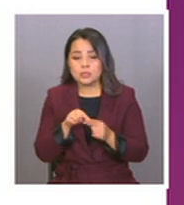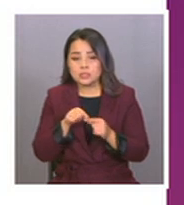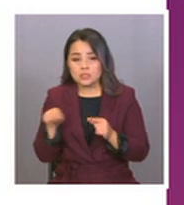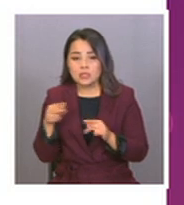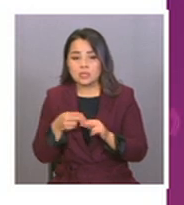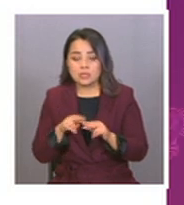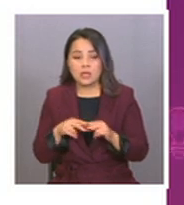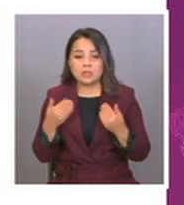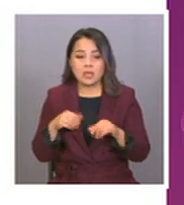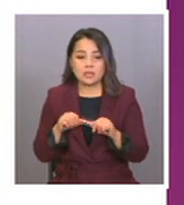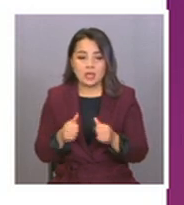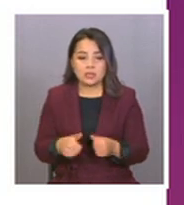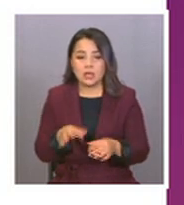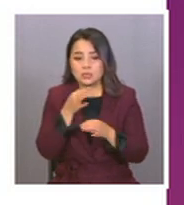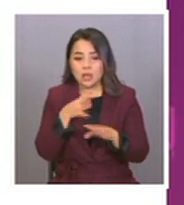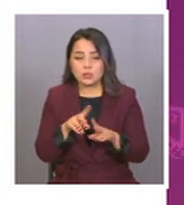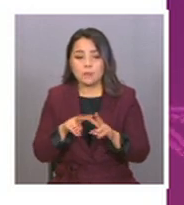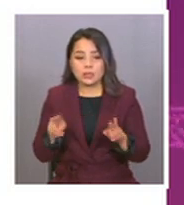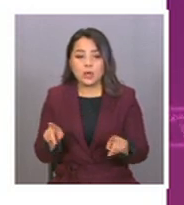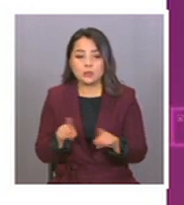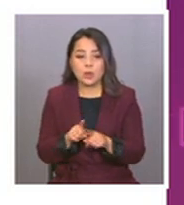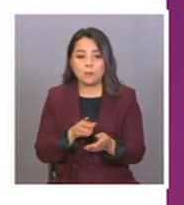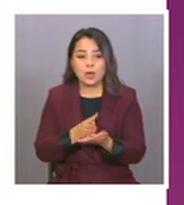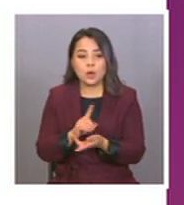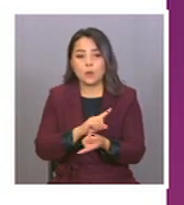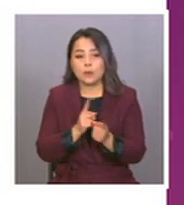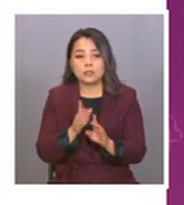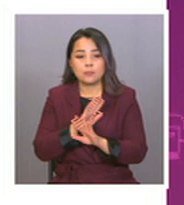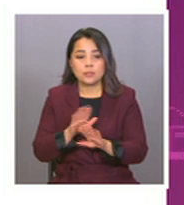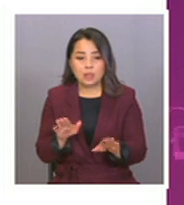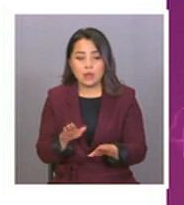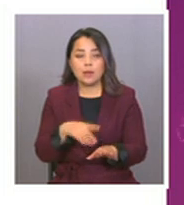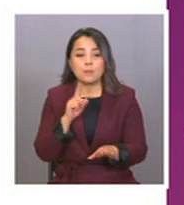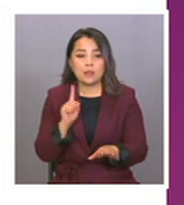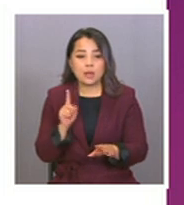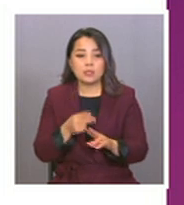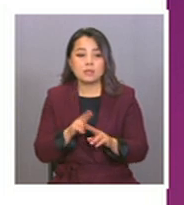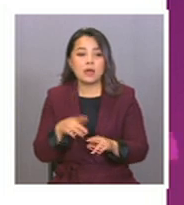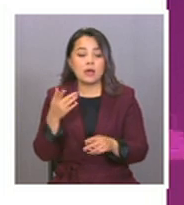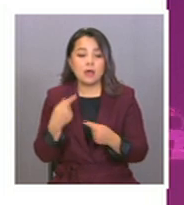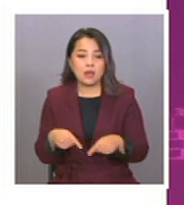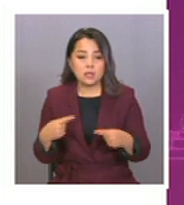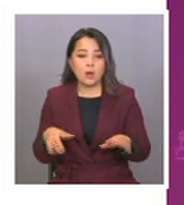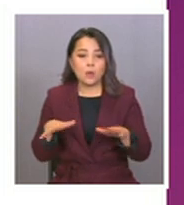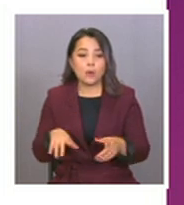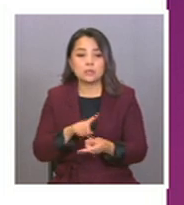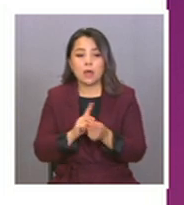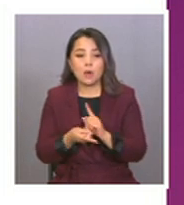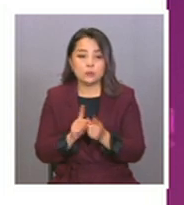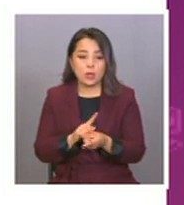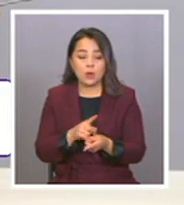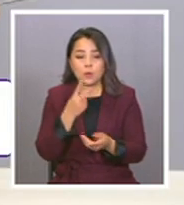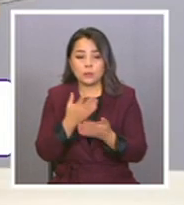келген бірдей уақыт аралығында бағытын өзгертпей, бірақ та әр түрлі орын ауыстыратын қозғалыс.